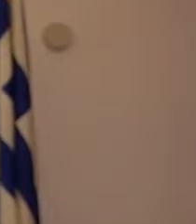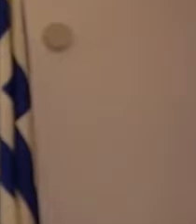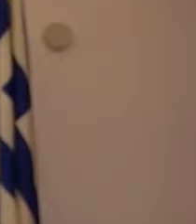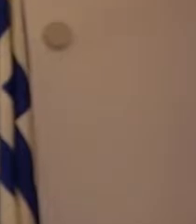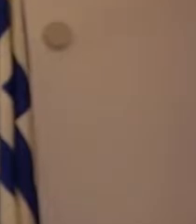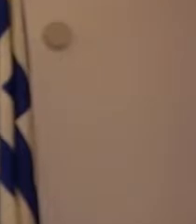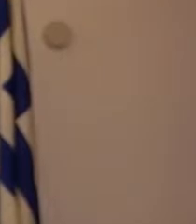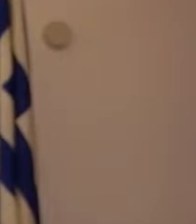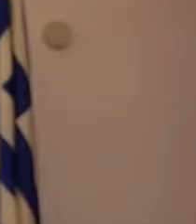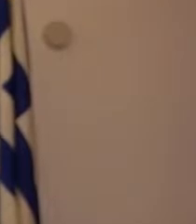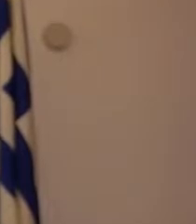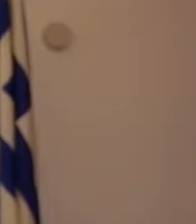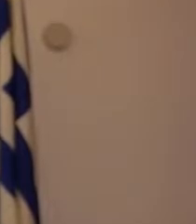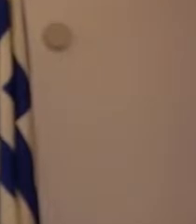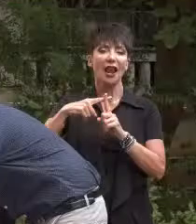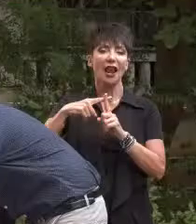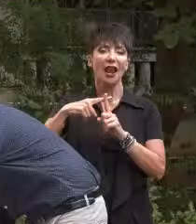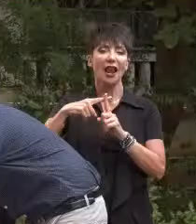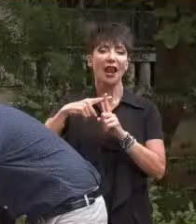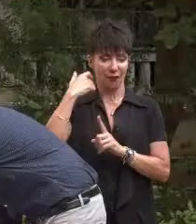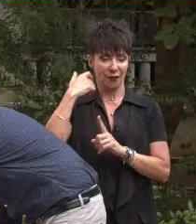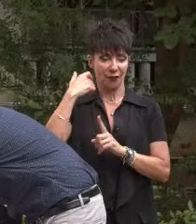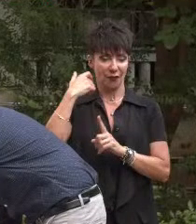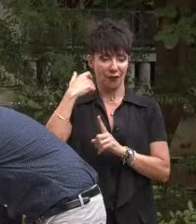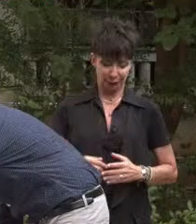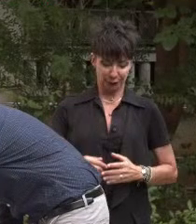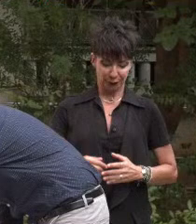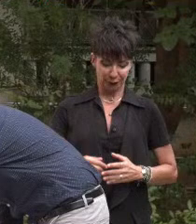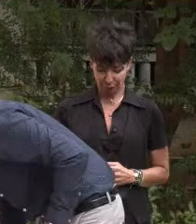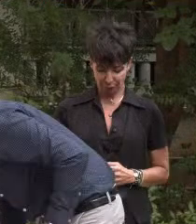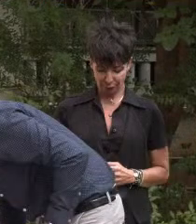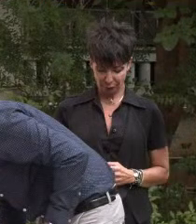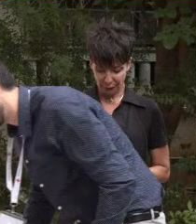Ελληνικό Ερυθρό Σταυρό για την πρωτοβουλία.